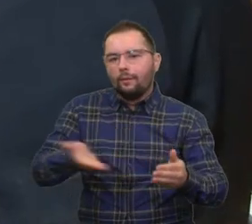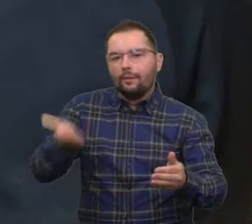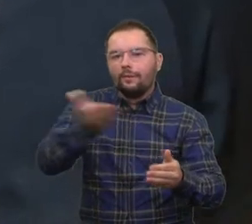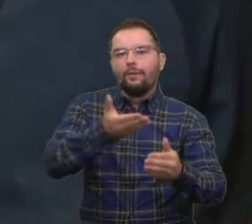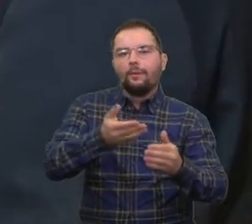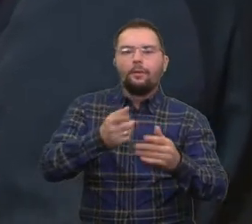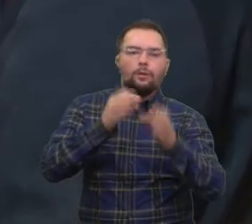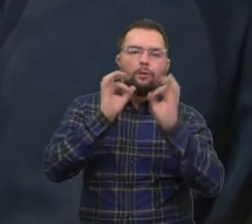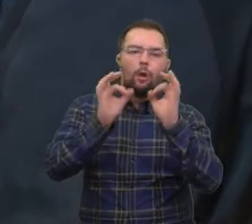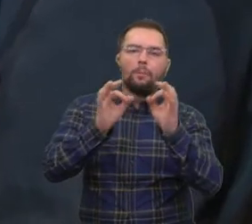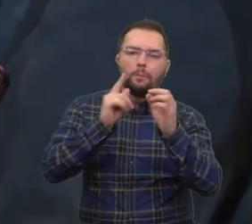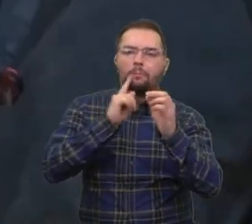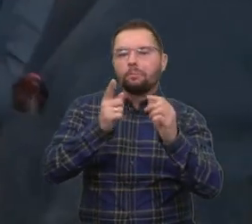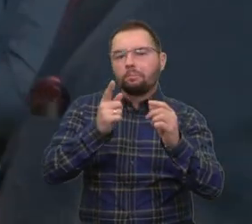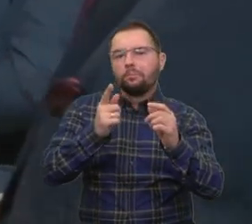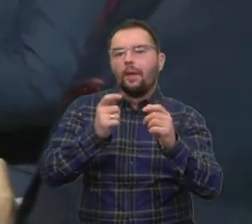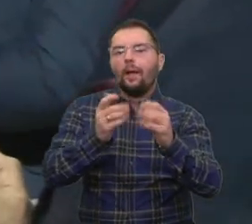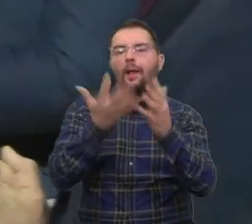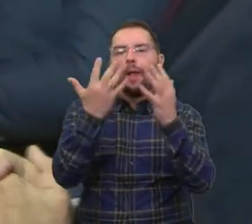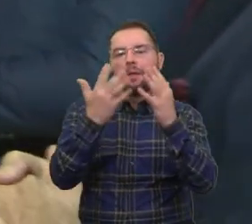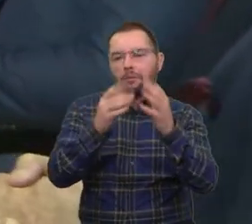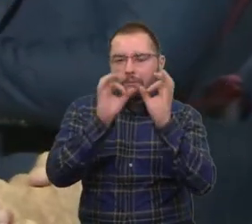bardzo odpowiednie ręce.